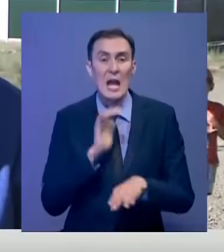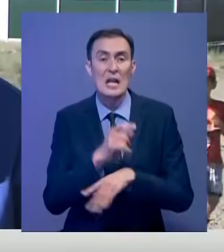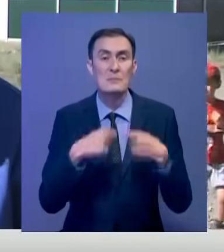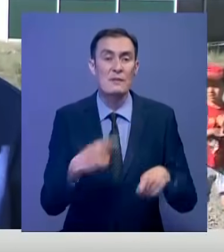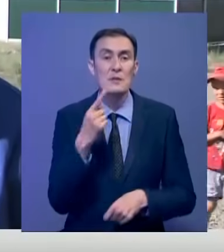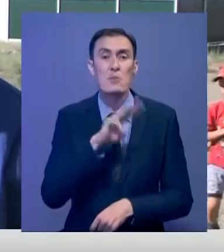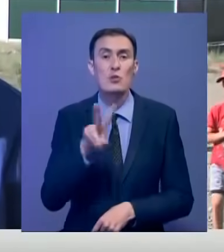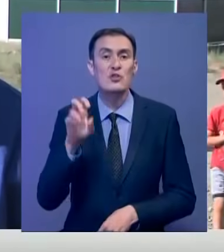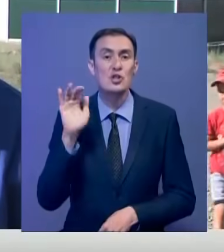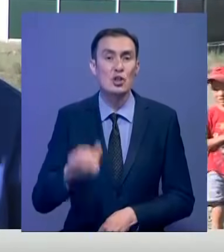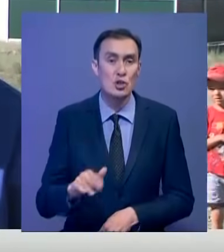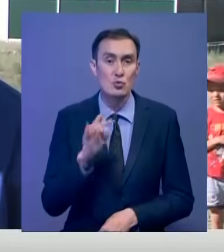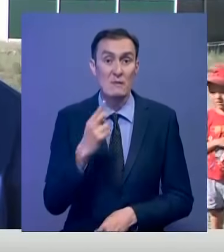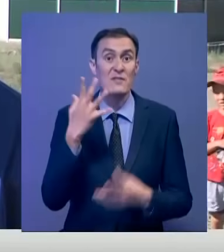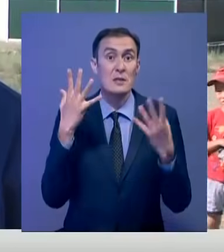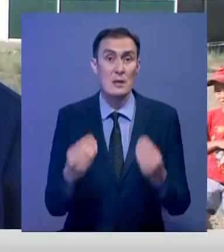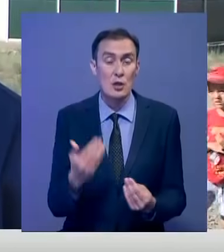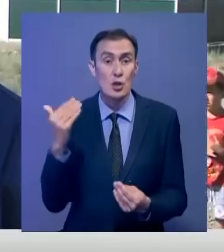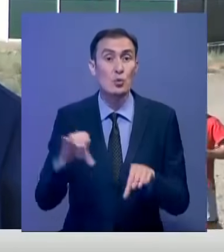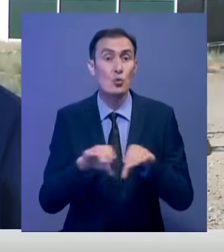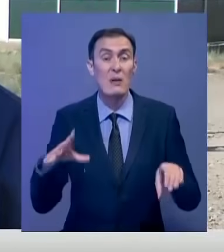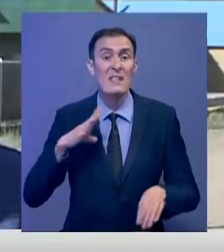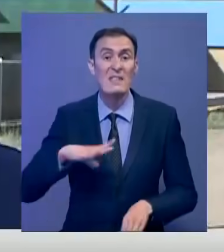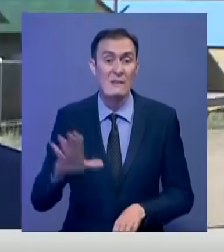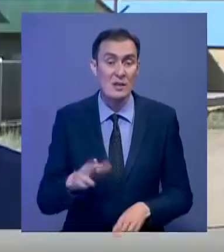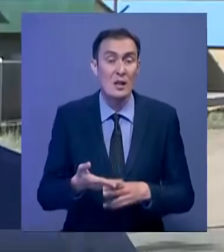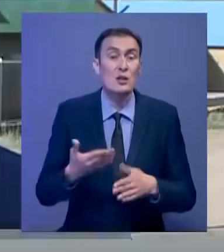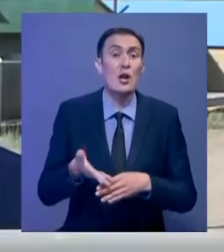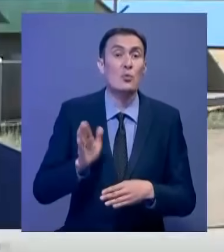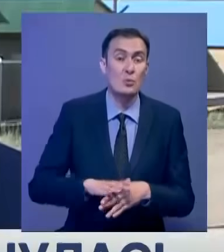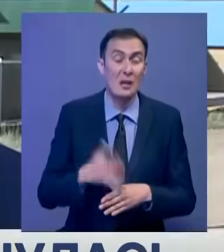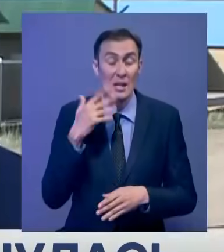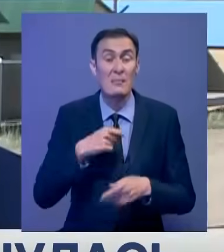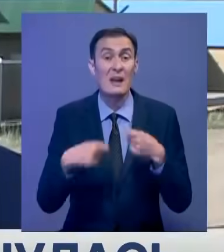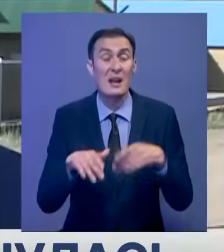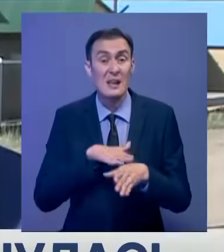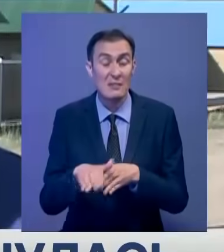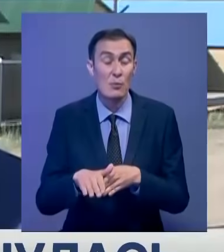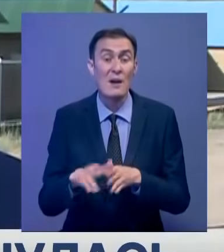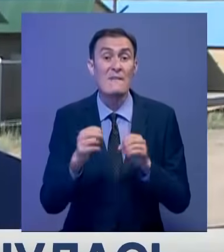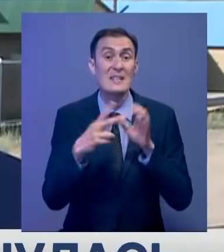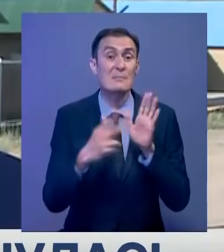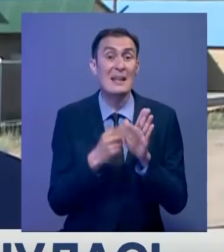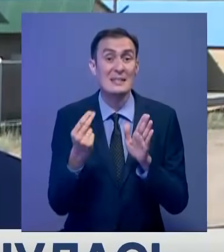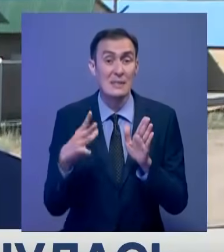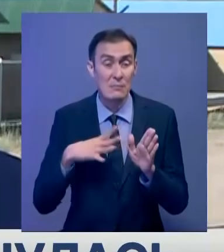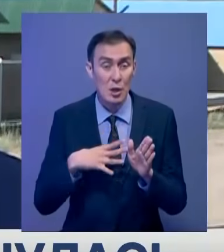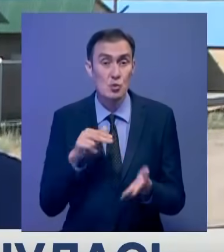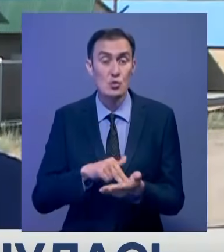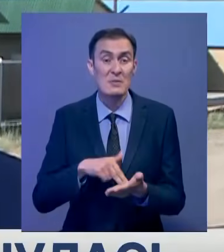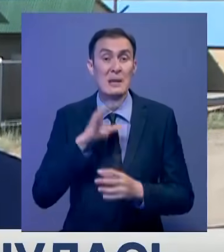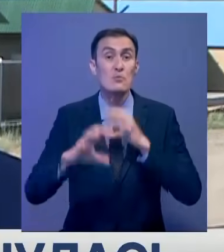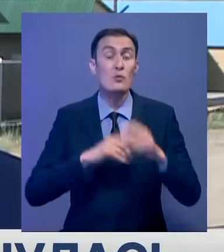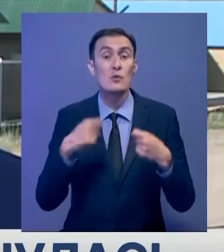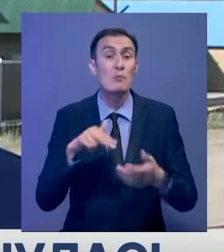экспортировать 1 200 000 кубометров в день. И их труба не выдержала этой нагрузки. Когда мы реализовали топливо по 18 тенге, его цена на